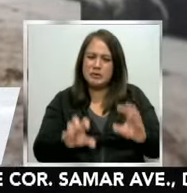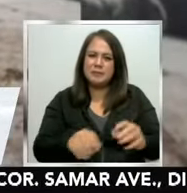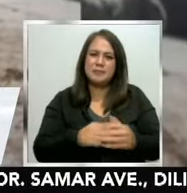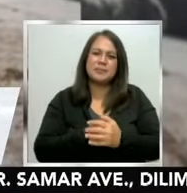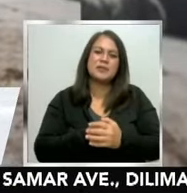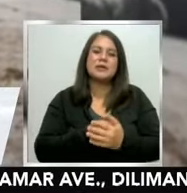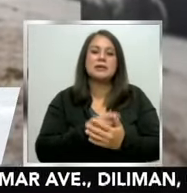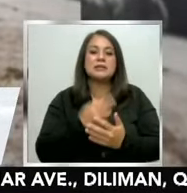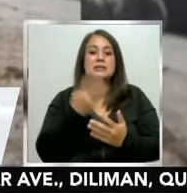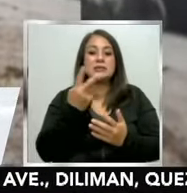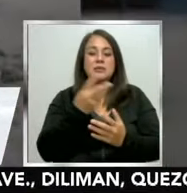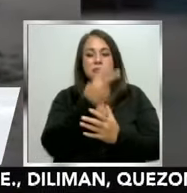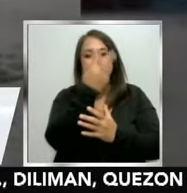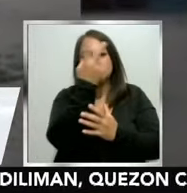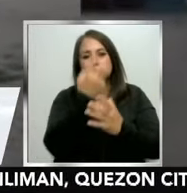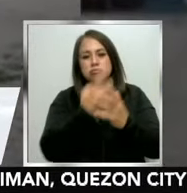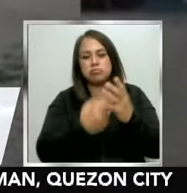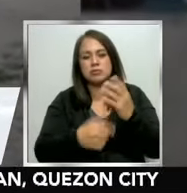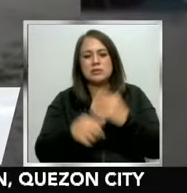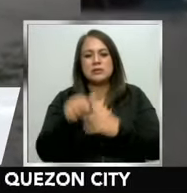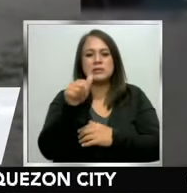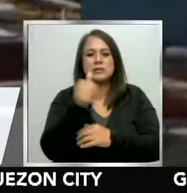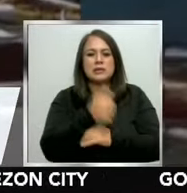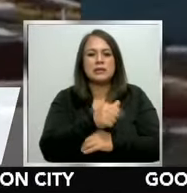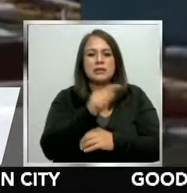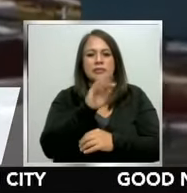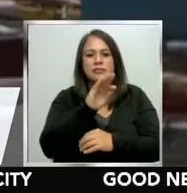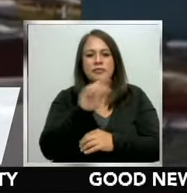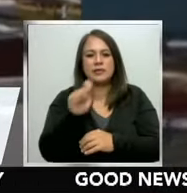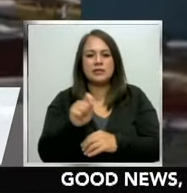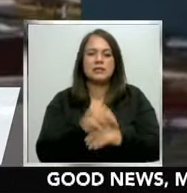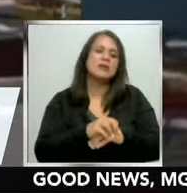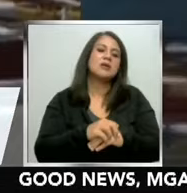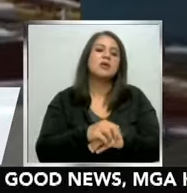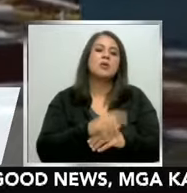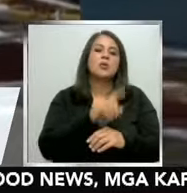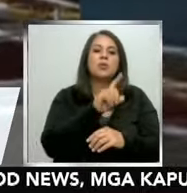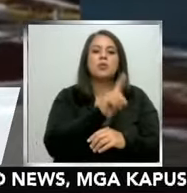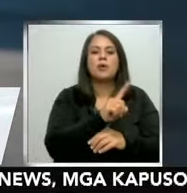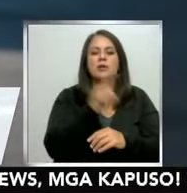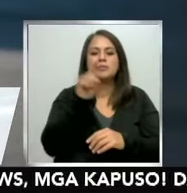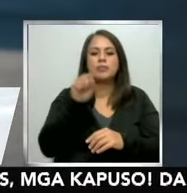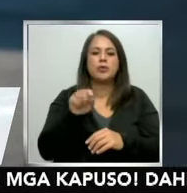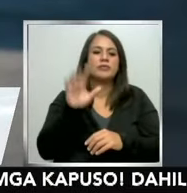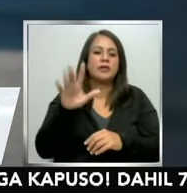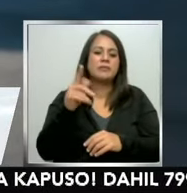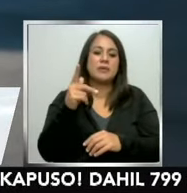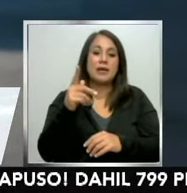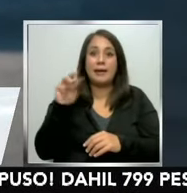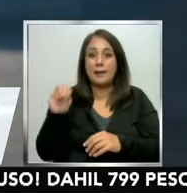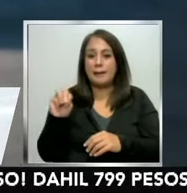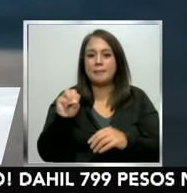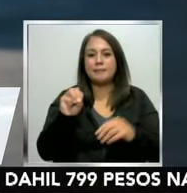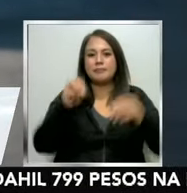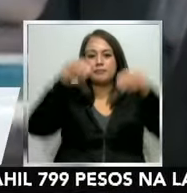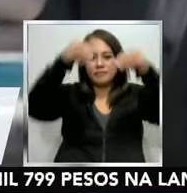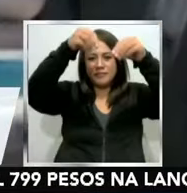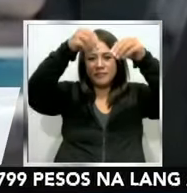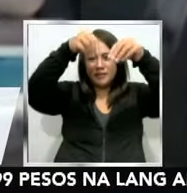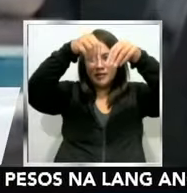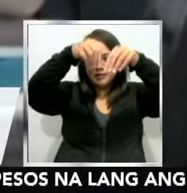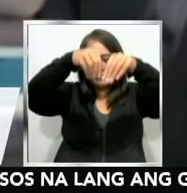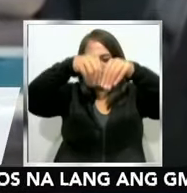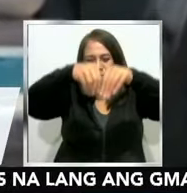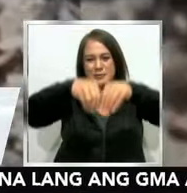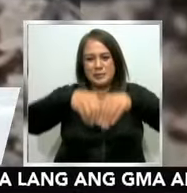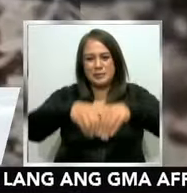ng 10 talampakan at layong 1.5 kilometers mula sa shoreline, balak ilubog ang mga obra na